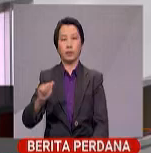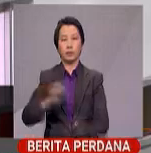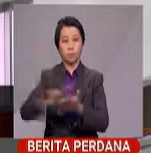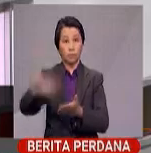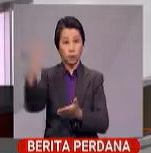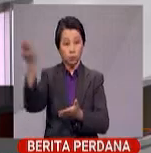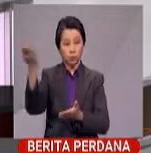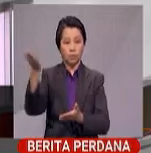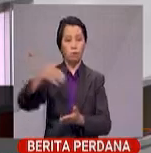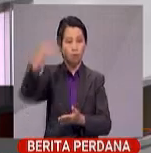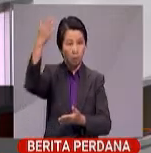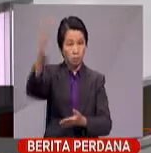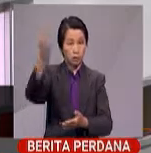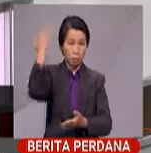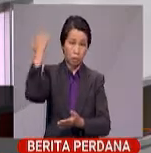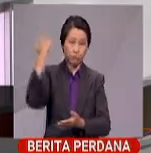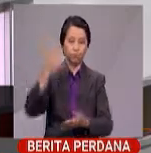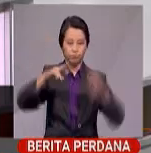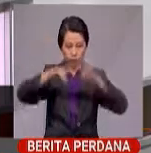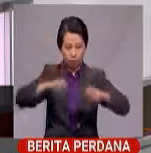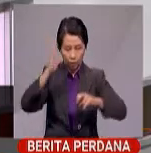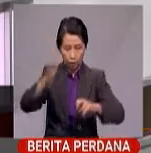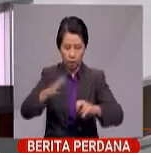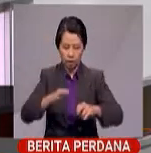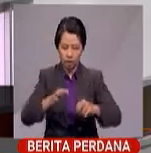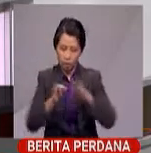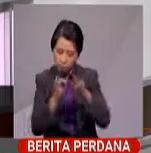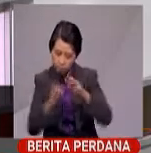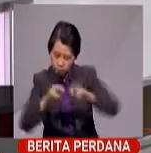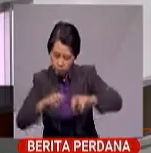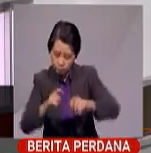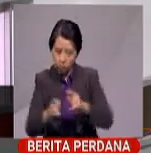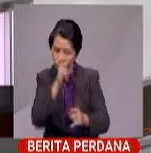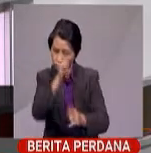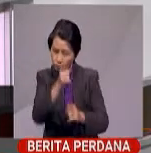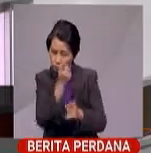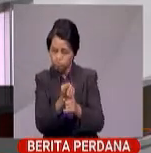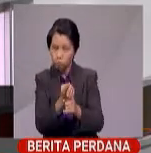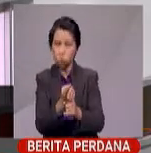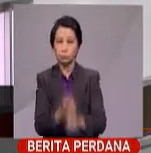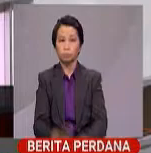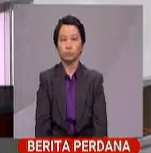akan dijalankan meliputi semua aspek bagi mengenal pasti keasliannya.